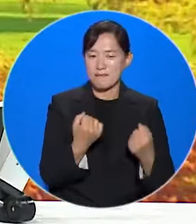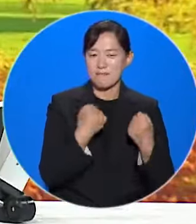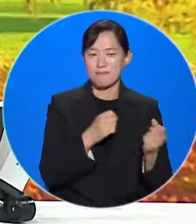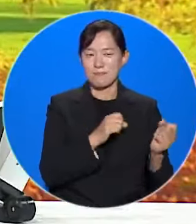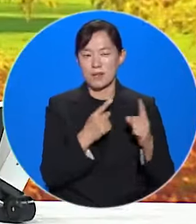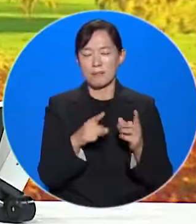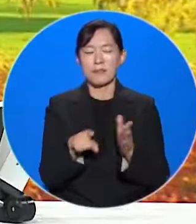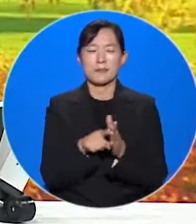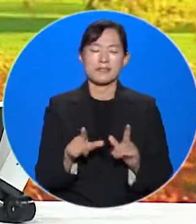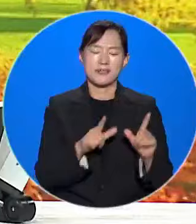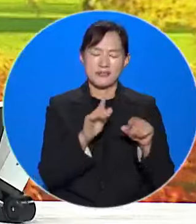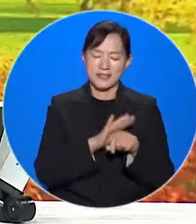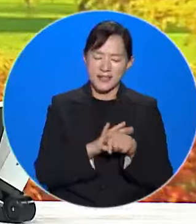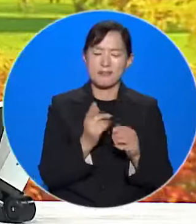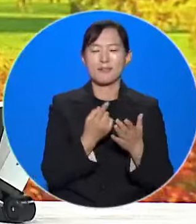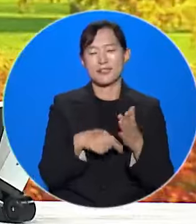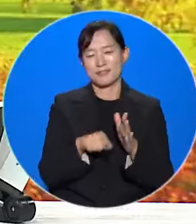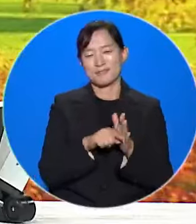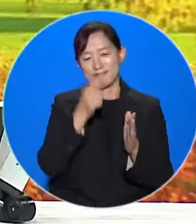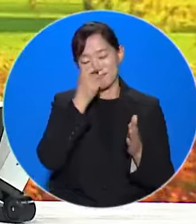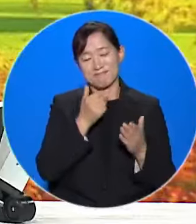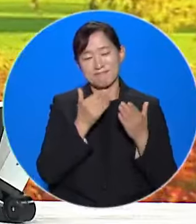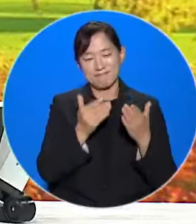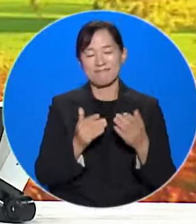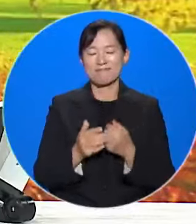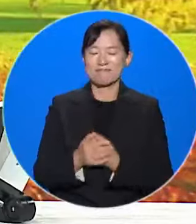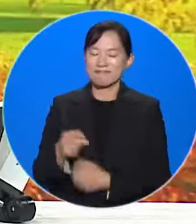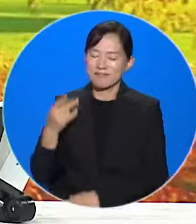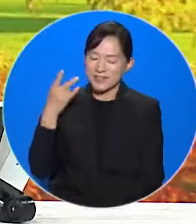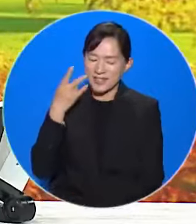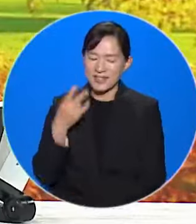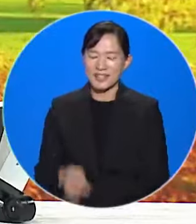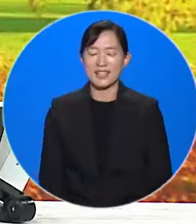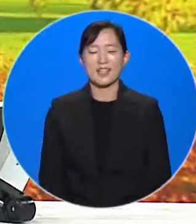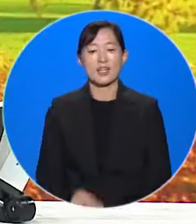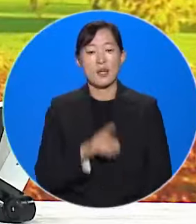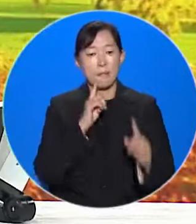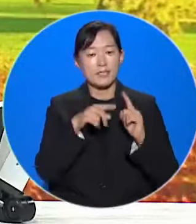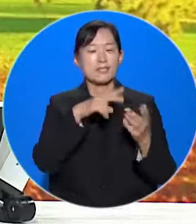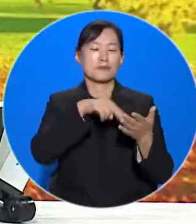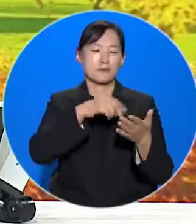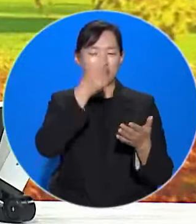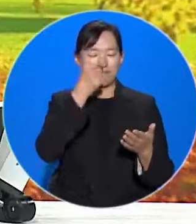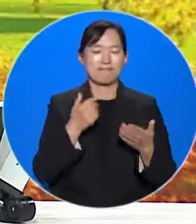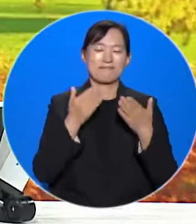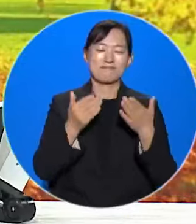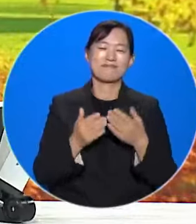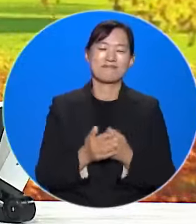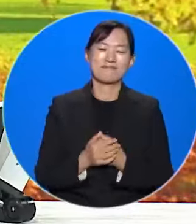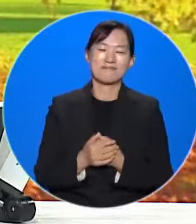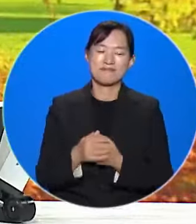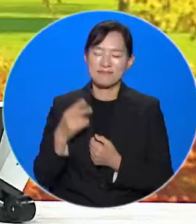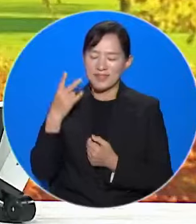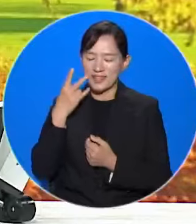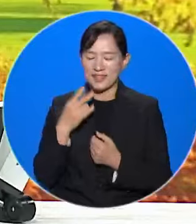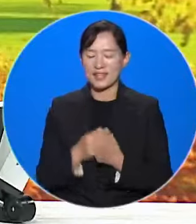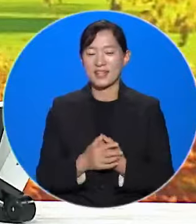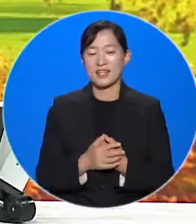건강해져서 믿음 생활 잘할 수 있도록 그렇게 기도할게요, 권사님. 네, 네네. 네. 제가 말씀 읽고 기도하도록 할게요. 네네.